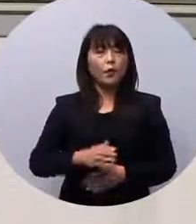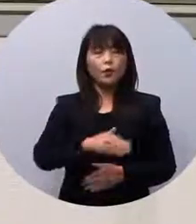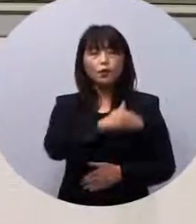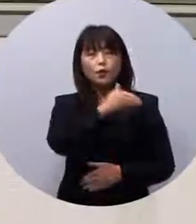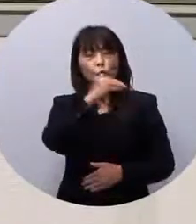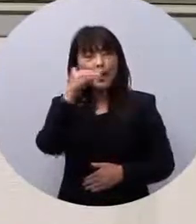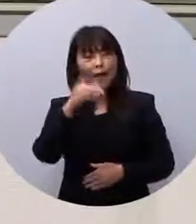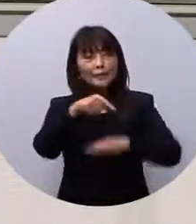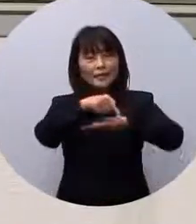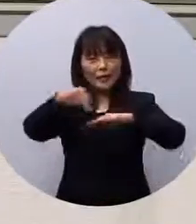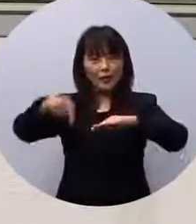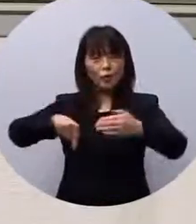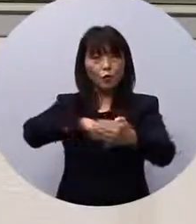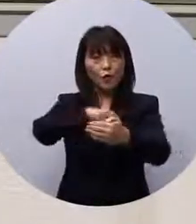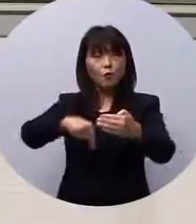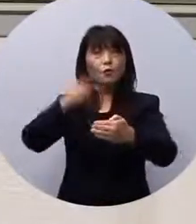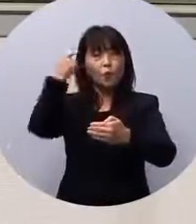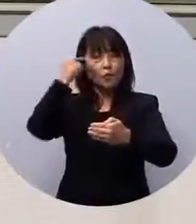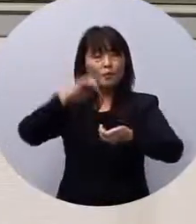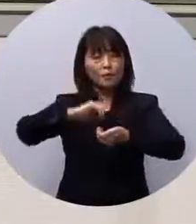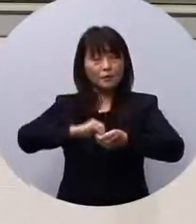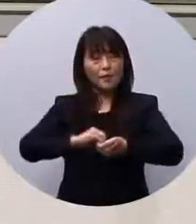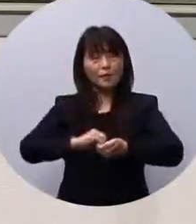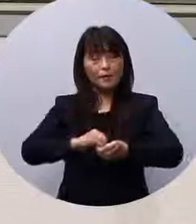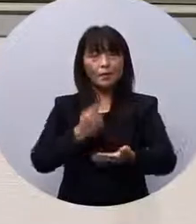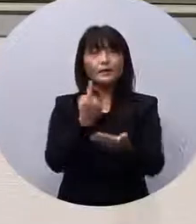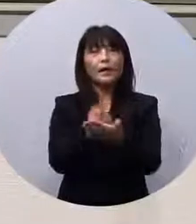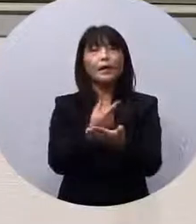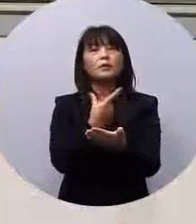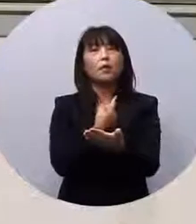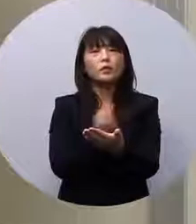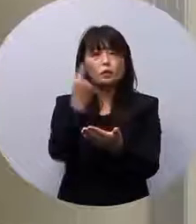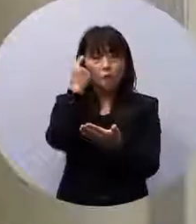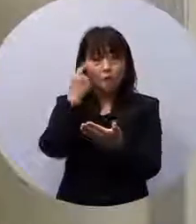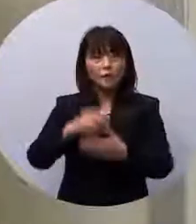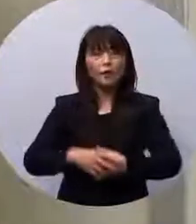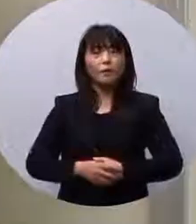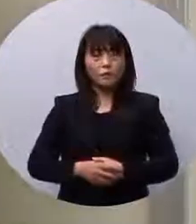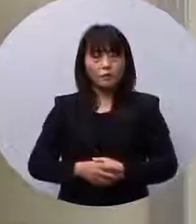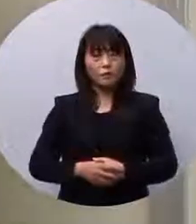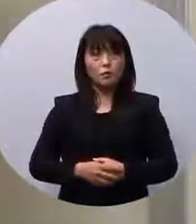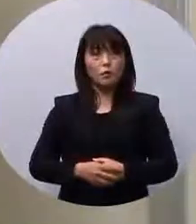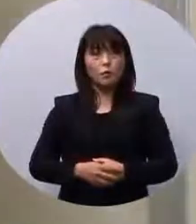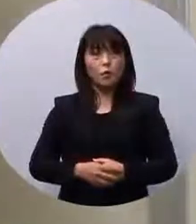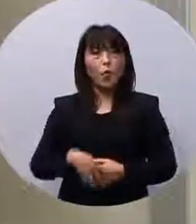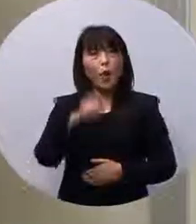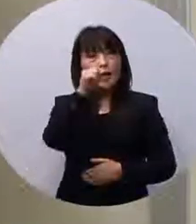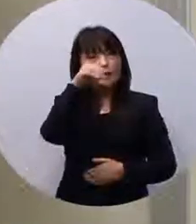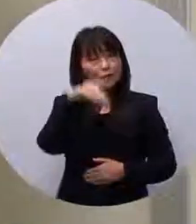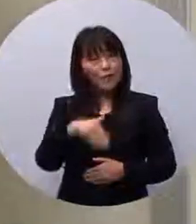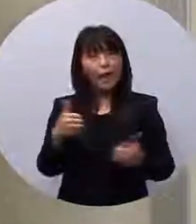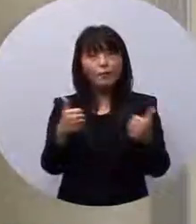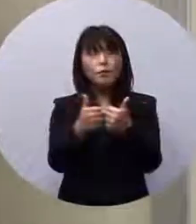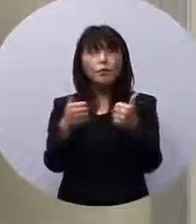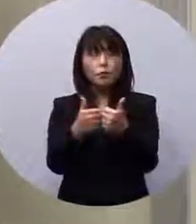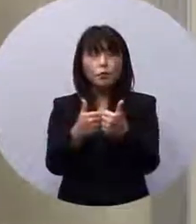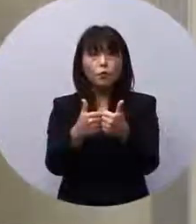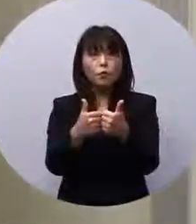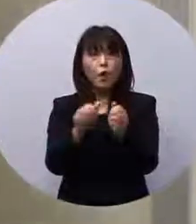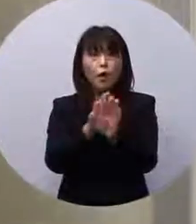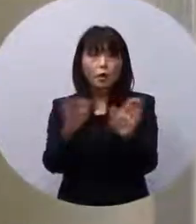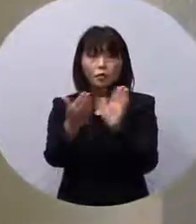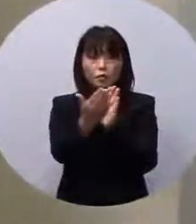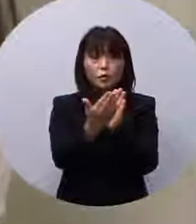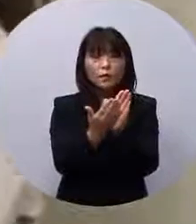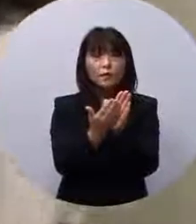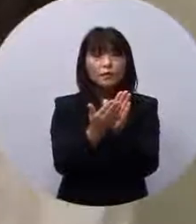企画だと思いますので、はい、ぜひ皆様参加していただければなというふうに思っております。 そのいいね藤沢ミーティングが近々開催されるん